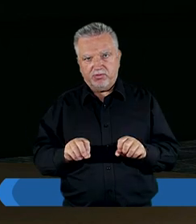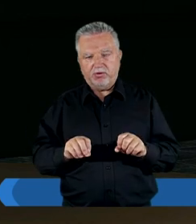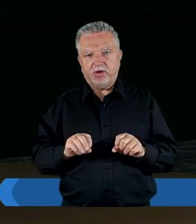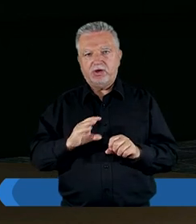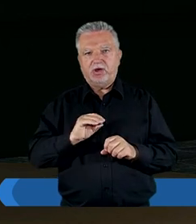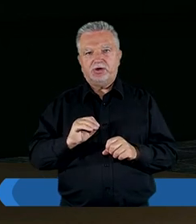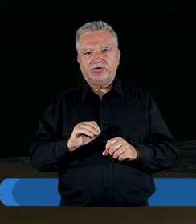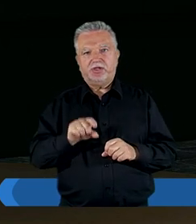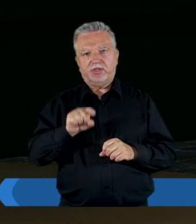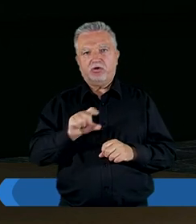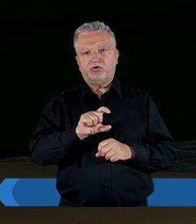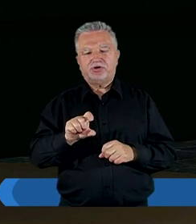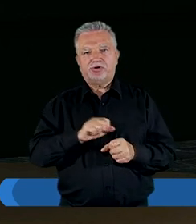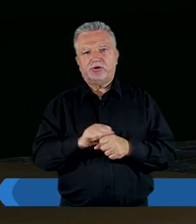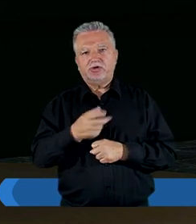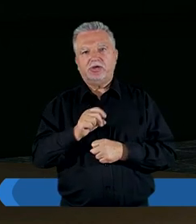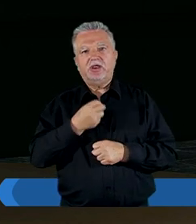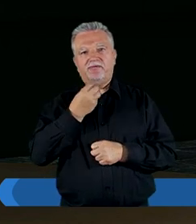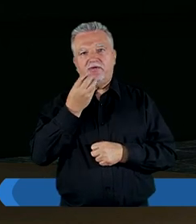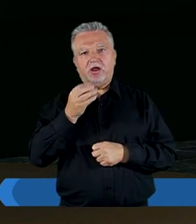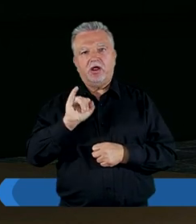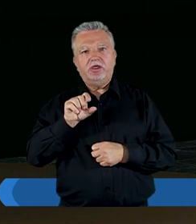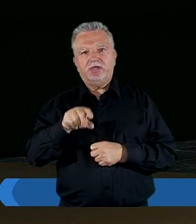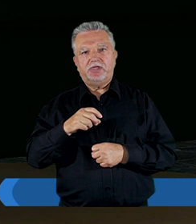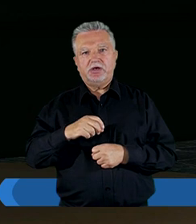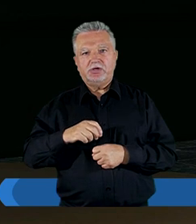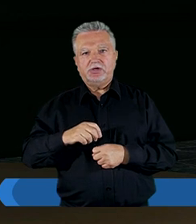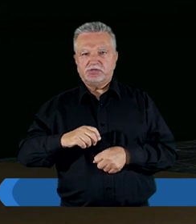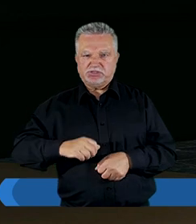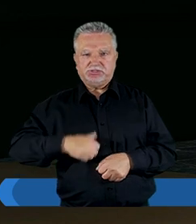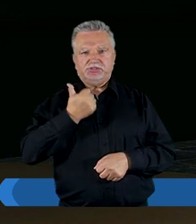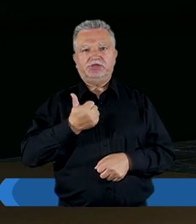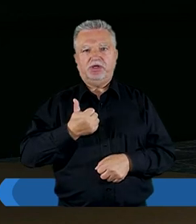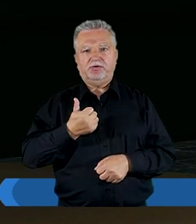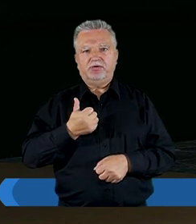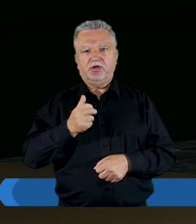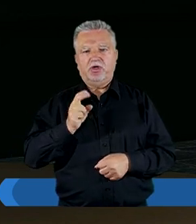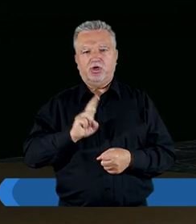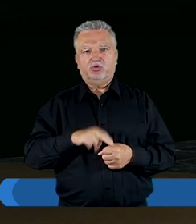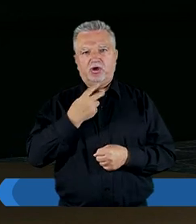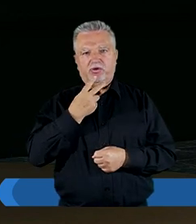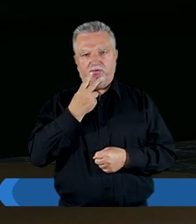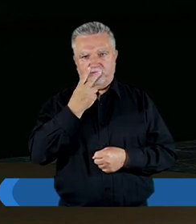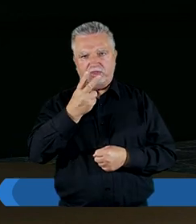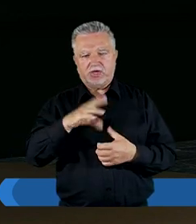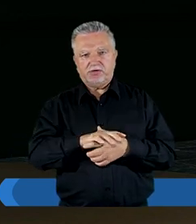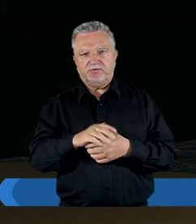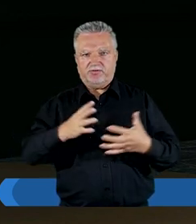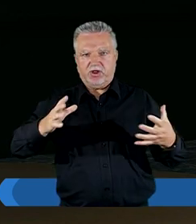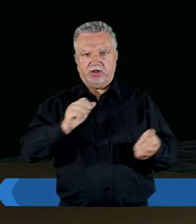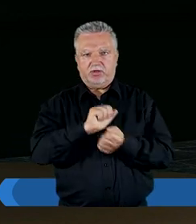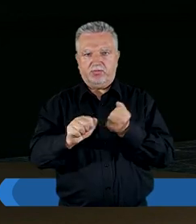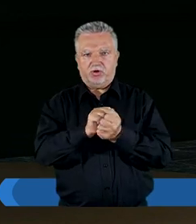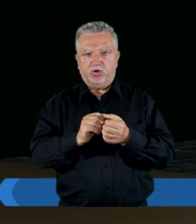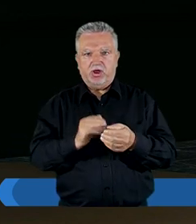powiedzieć, że tego czasu rzeczywiście jest niewiele i ten gniew, który widać właśnie w tym wielkim boju,